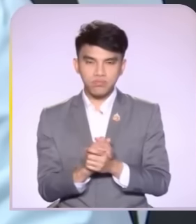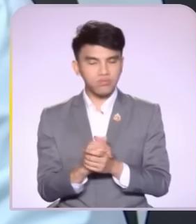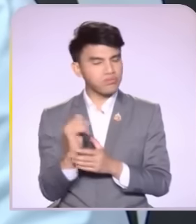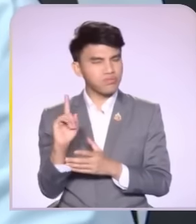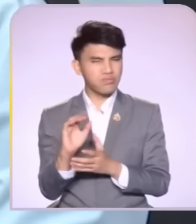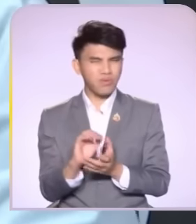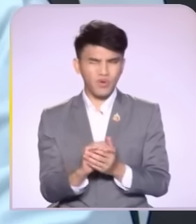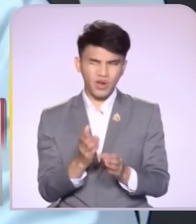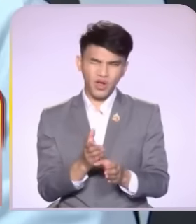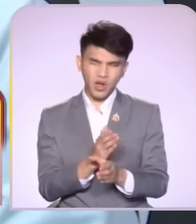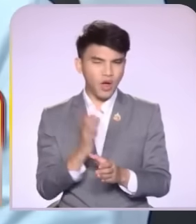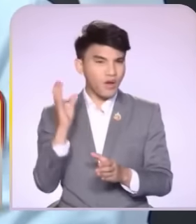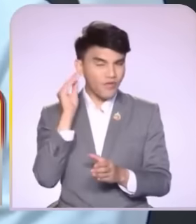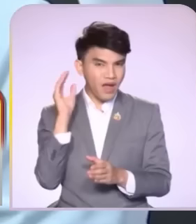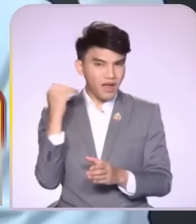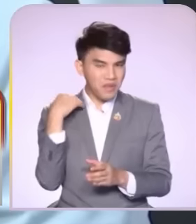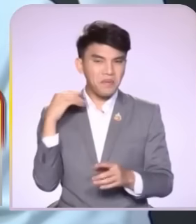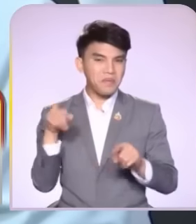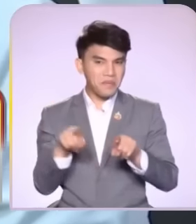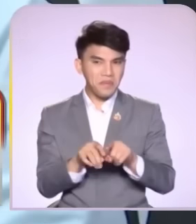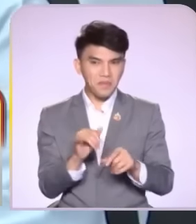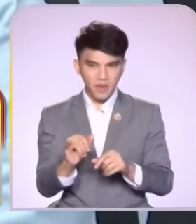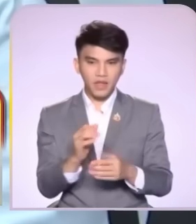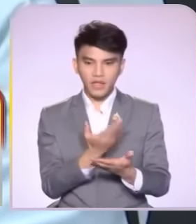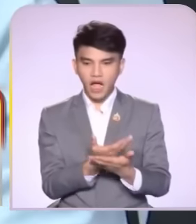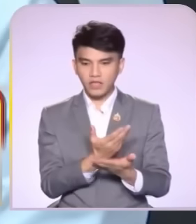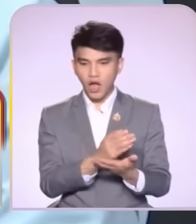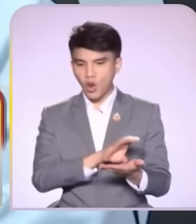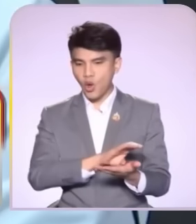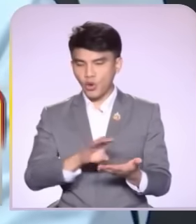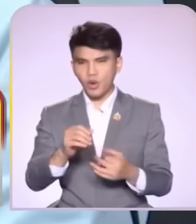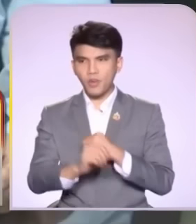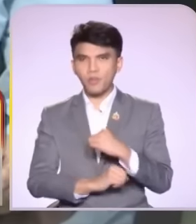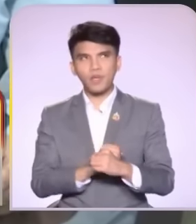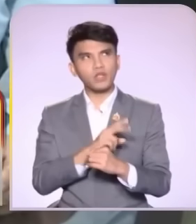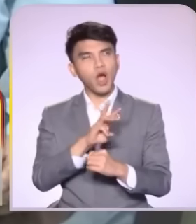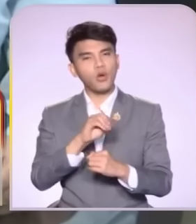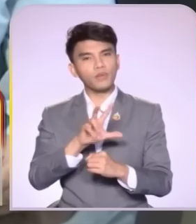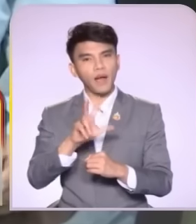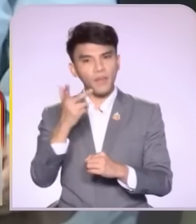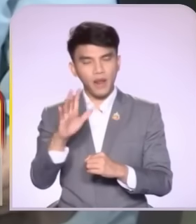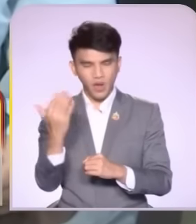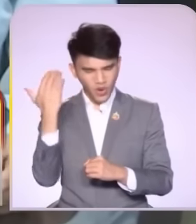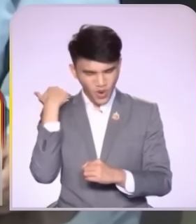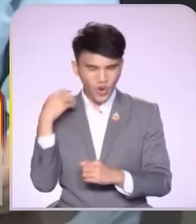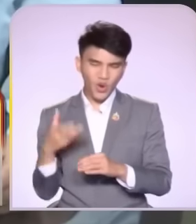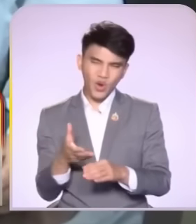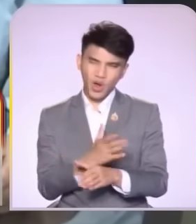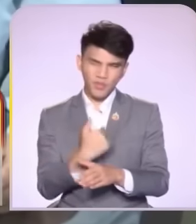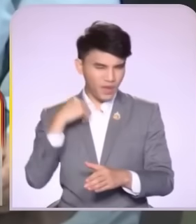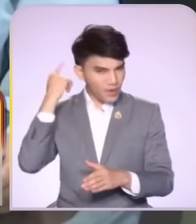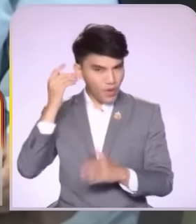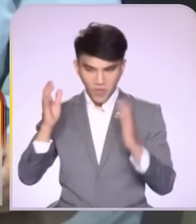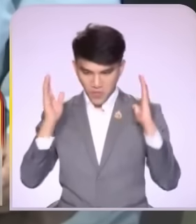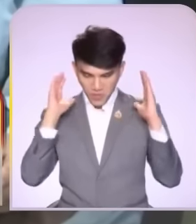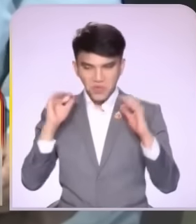ณลินบอกว่าเคยเข้าไปฟังหลวมตัวเข้าไปแล้วก็ลงทุนกับบริษัทเนี้ยเมื่อปี63ตอนนั้นมีแม่ทีมคนนึงยิงแอดโฆษ